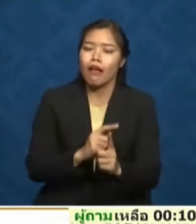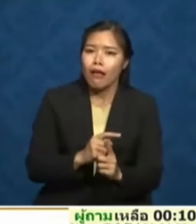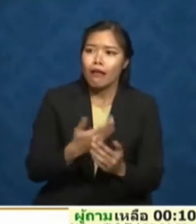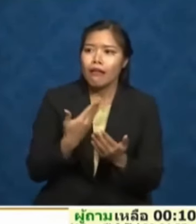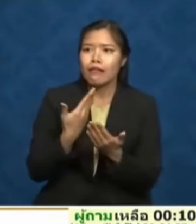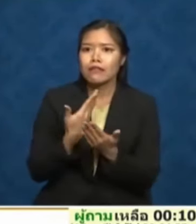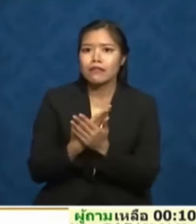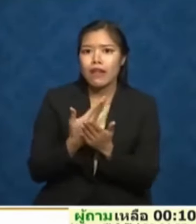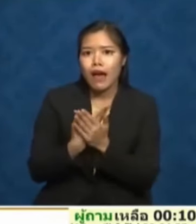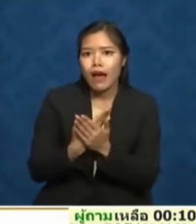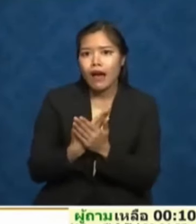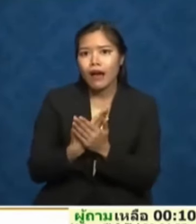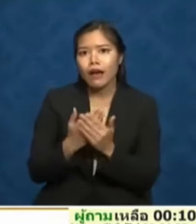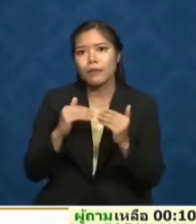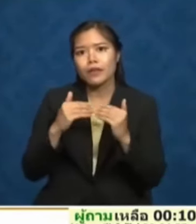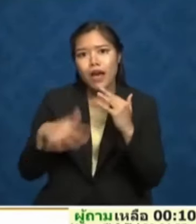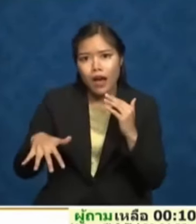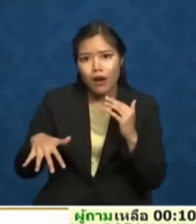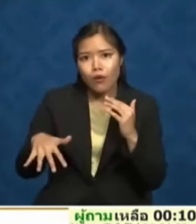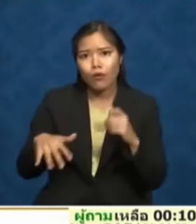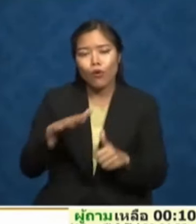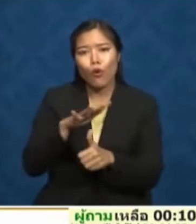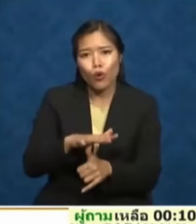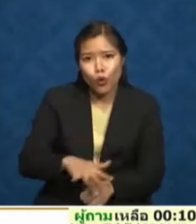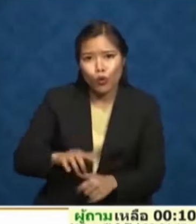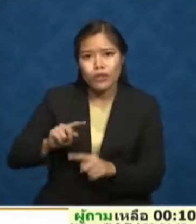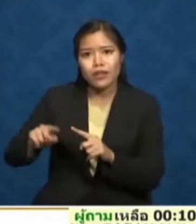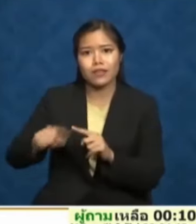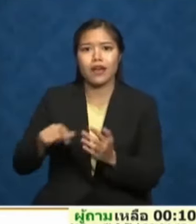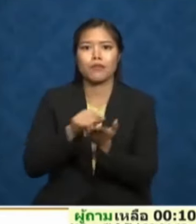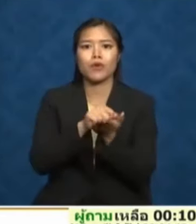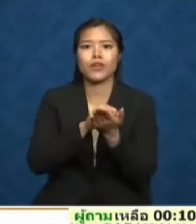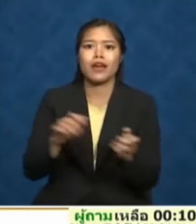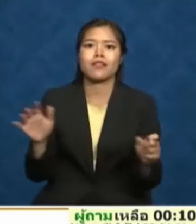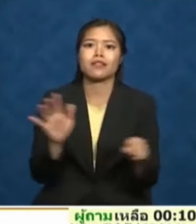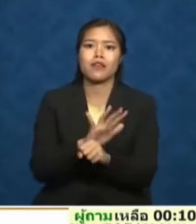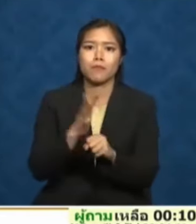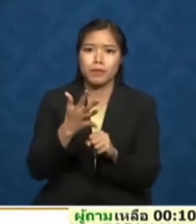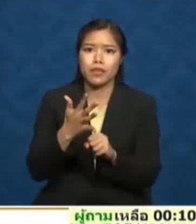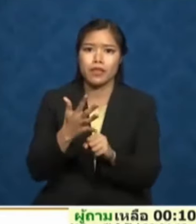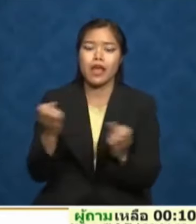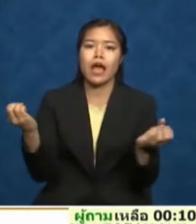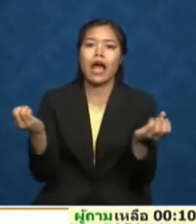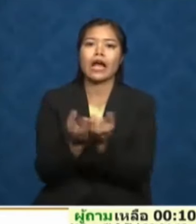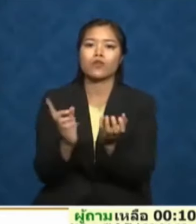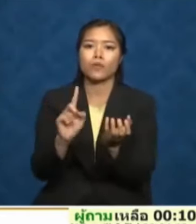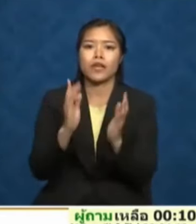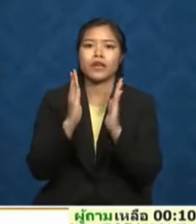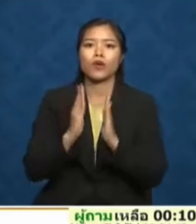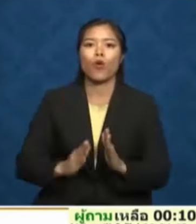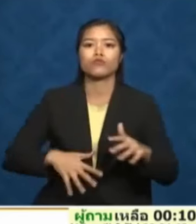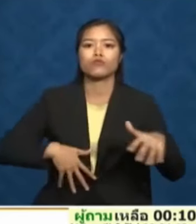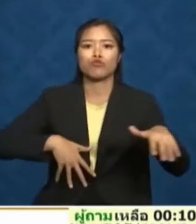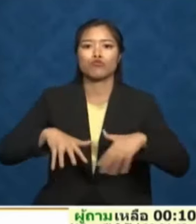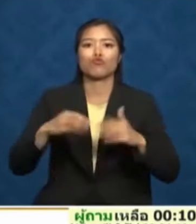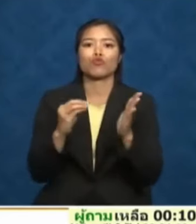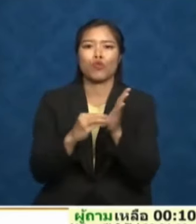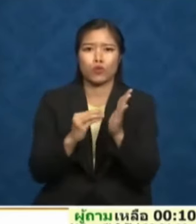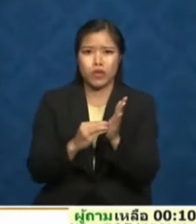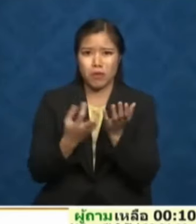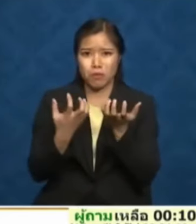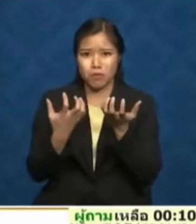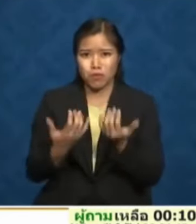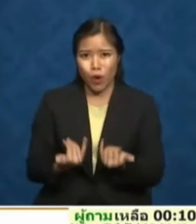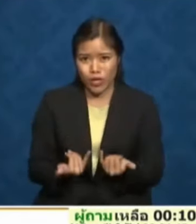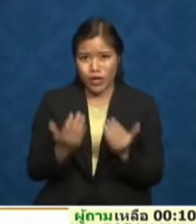ด้อยประสิทธิภาพไม่มีการดูแลอย่างทั่วถึงจะส่งผลกระทบกับคนที่อยู่อาศัยในกรุงเทพฯค่ะซึ่งตอนนี้มีมากถึง 10